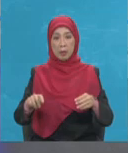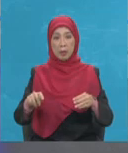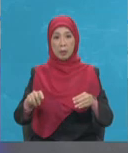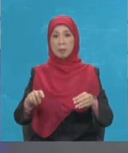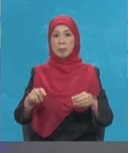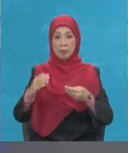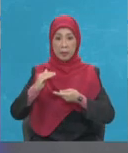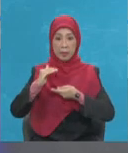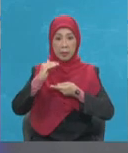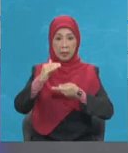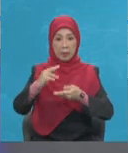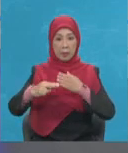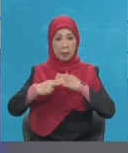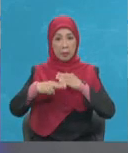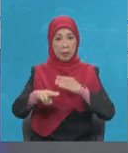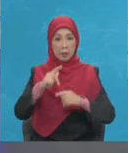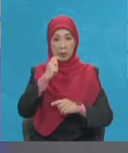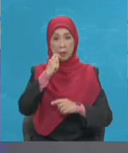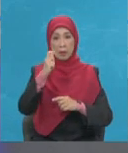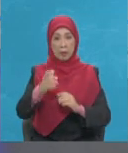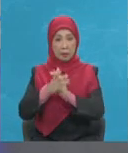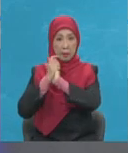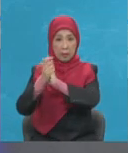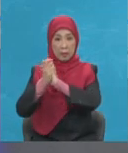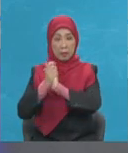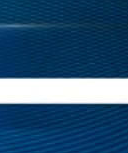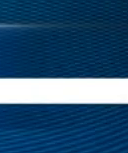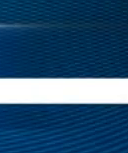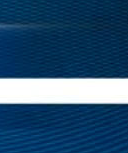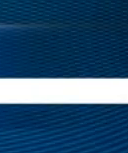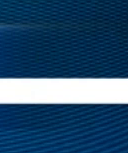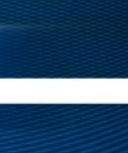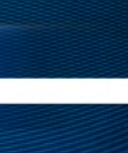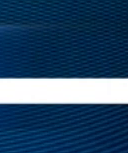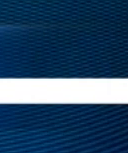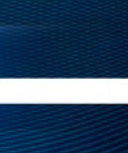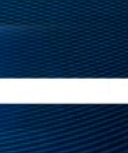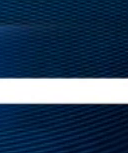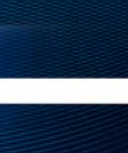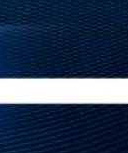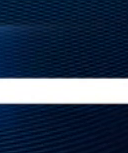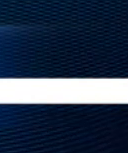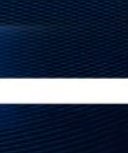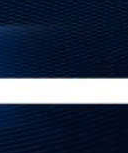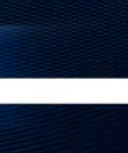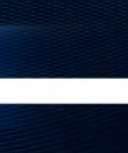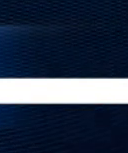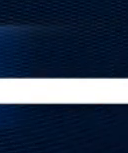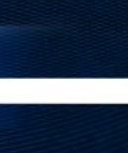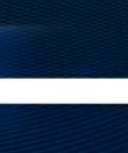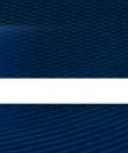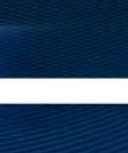berkenan menghantar titah-titah perutusan tahniah kepada Kebawah Duli Yang Maha Mulia Emperor